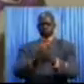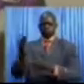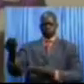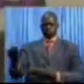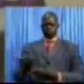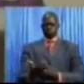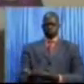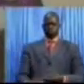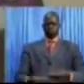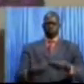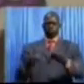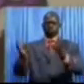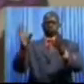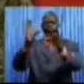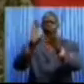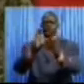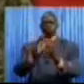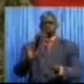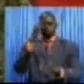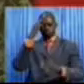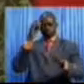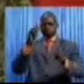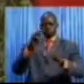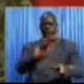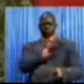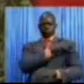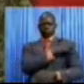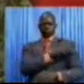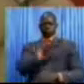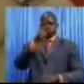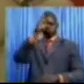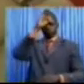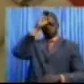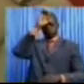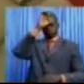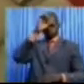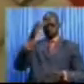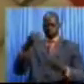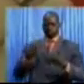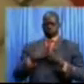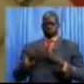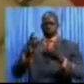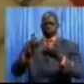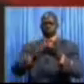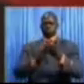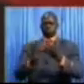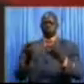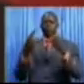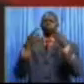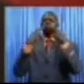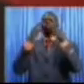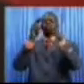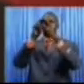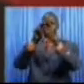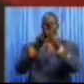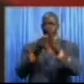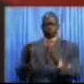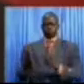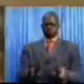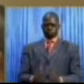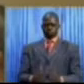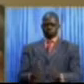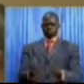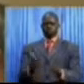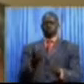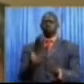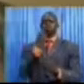à apporter leur contribution pour que l'hôpital national Blaise Compaoré dispose d'un document qui réponde aux normes de gestion des urgences.